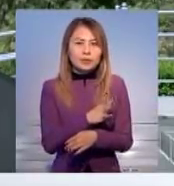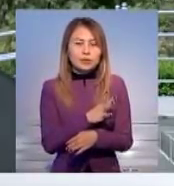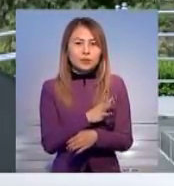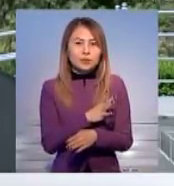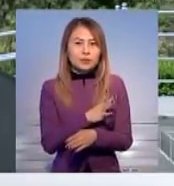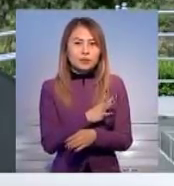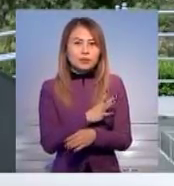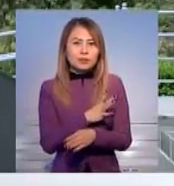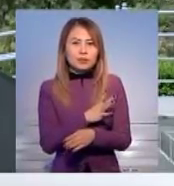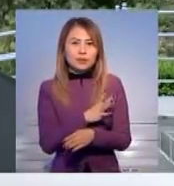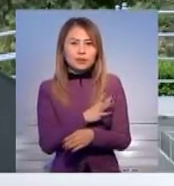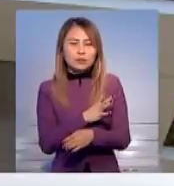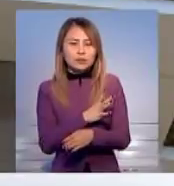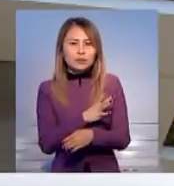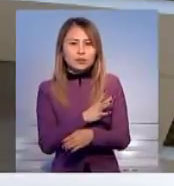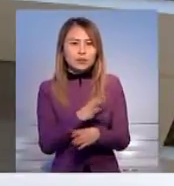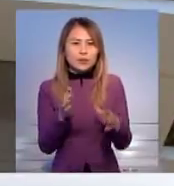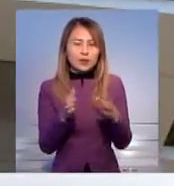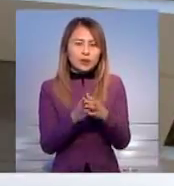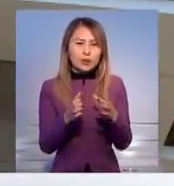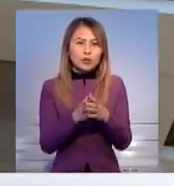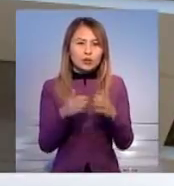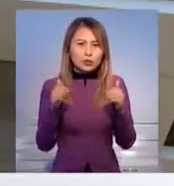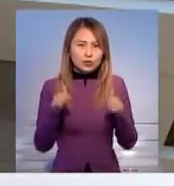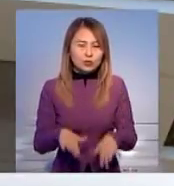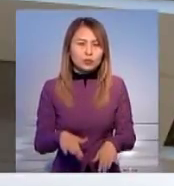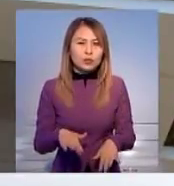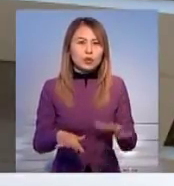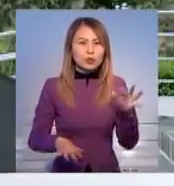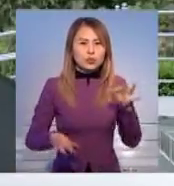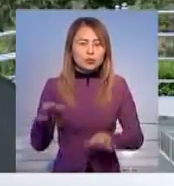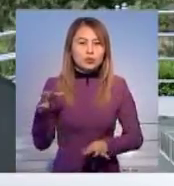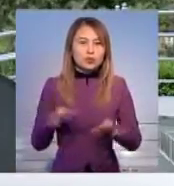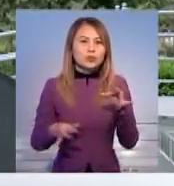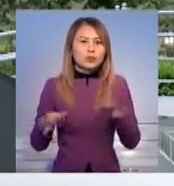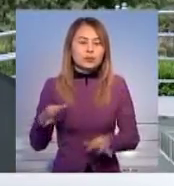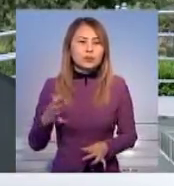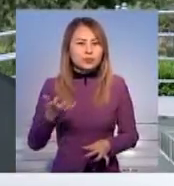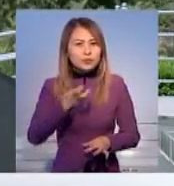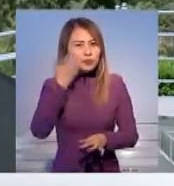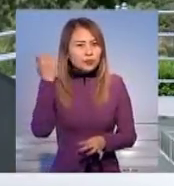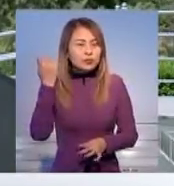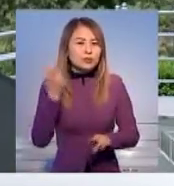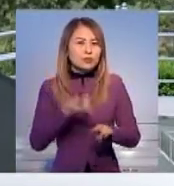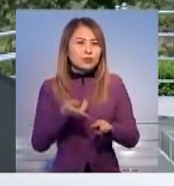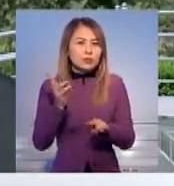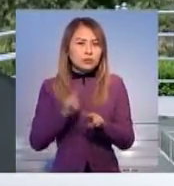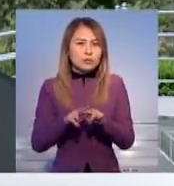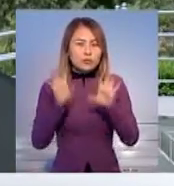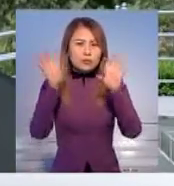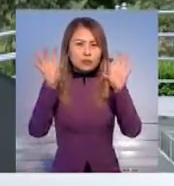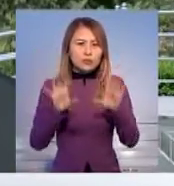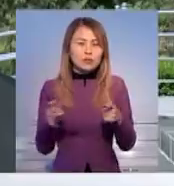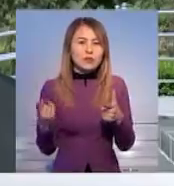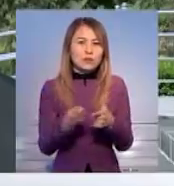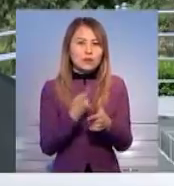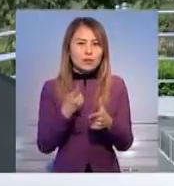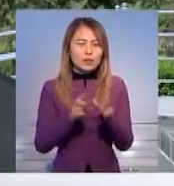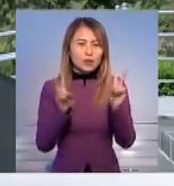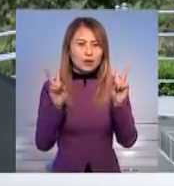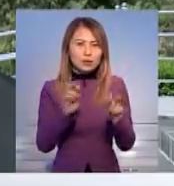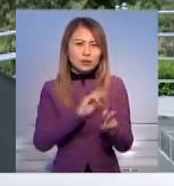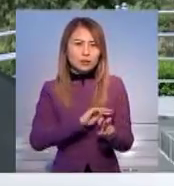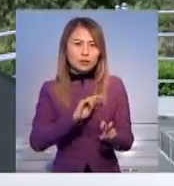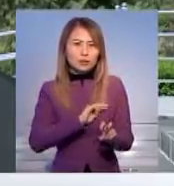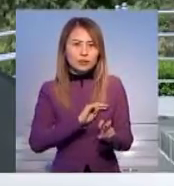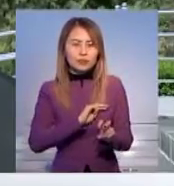анықталды. Департаменттің шешімімен сот органдарына жүгіну арқылы жаңа аталған мекеменің жұмысын